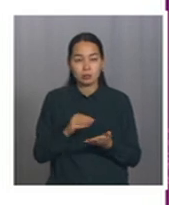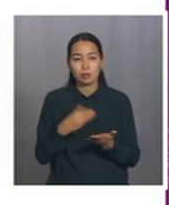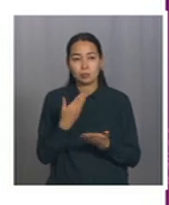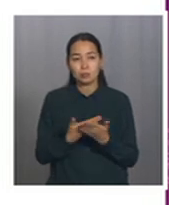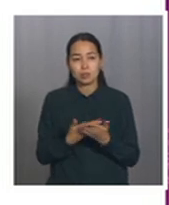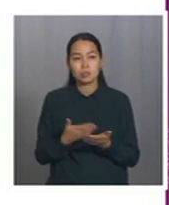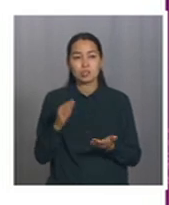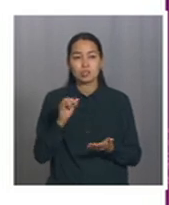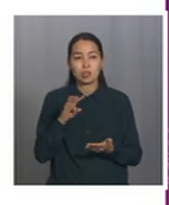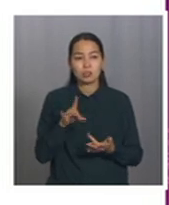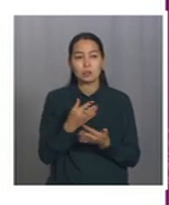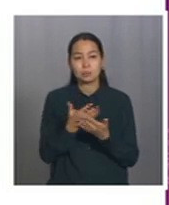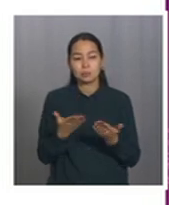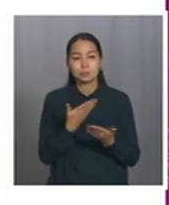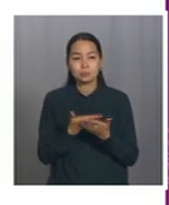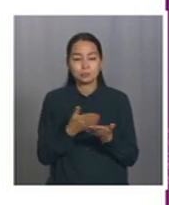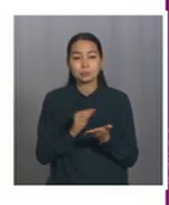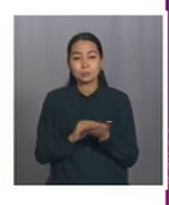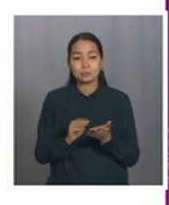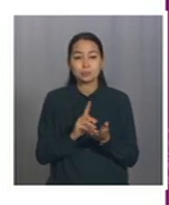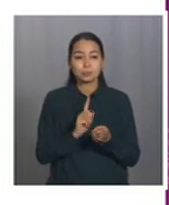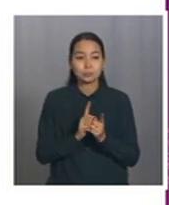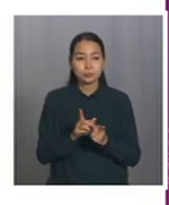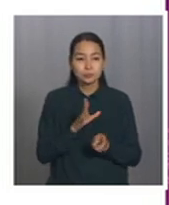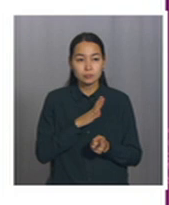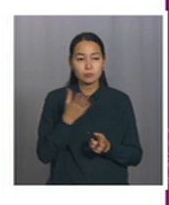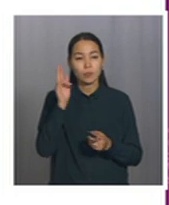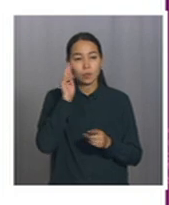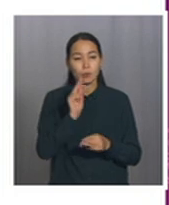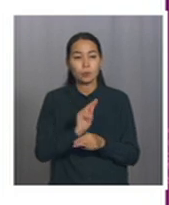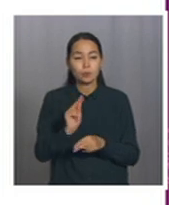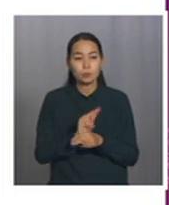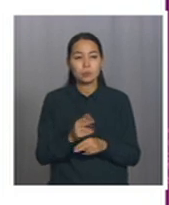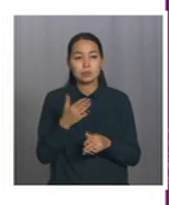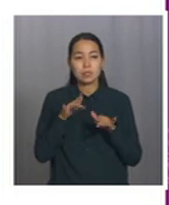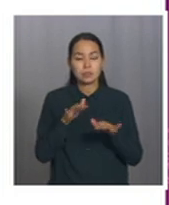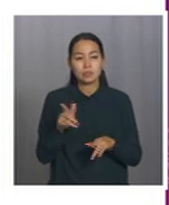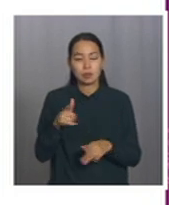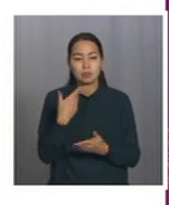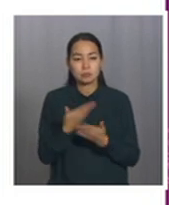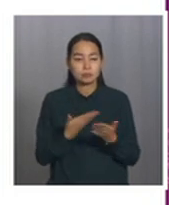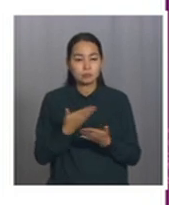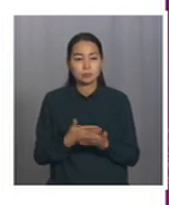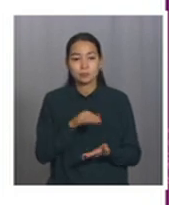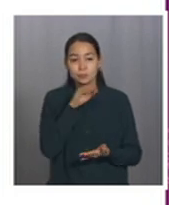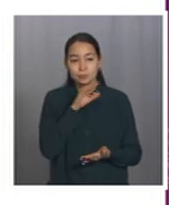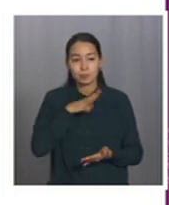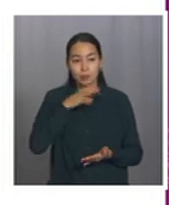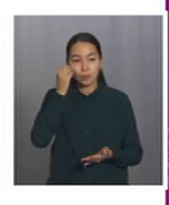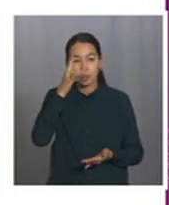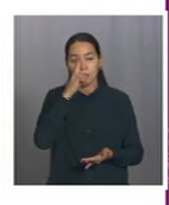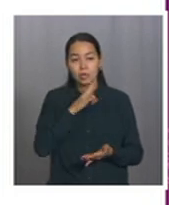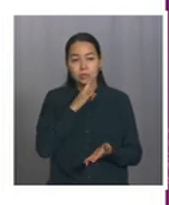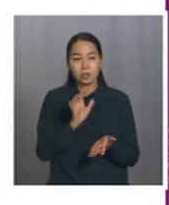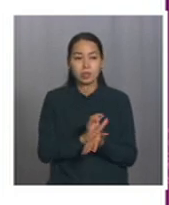үлгісін салушы, аудармашы, оқу-ағарту ісінің білгір әдістемешісі, Қазақ баспасөзінің,